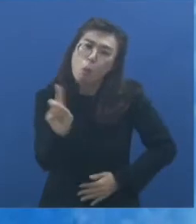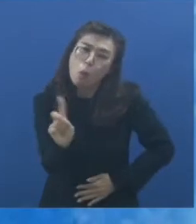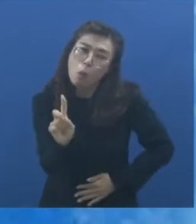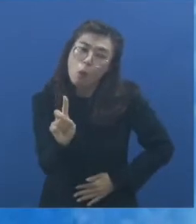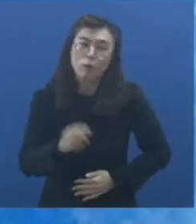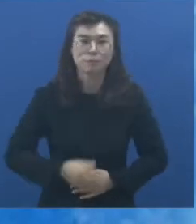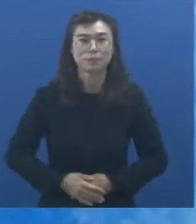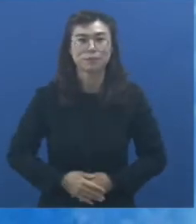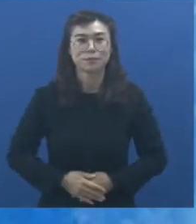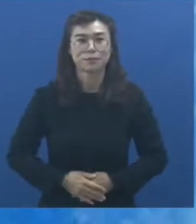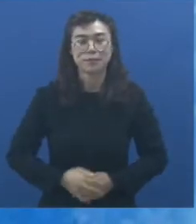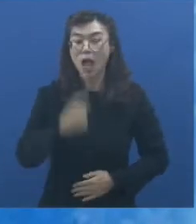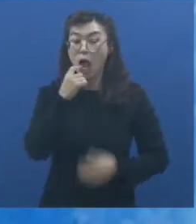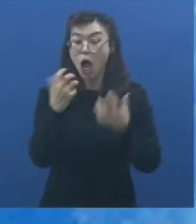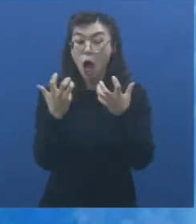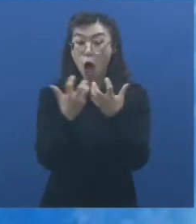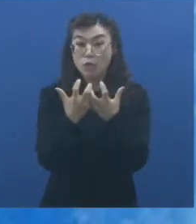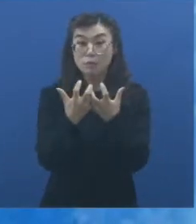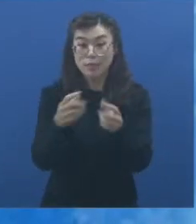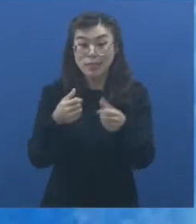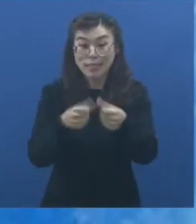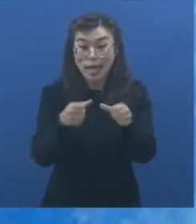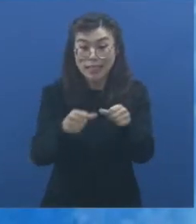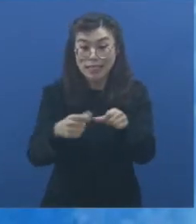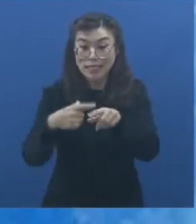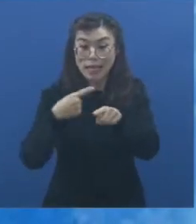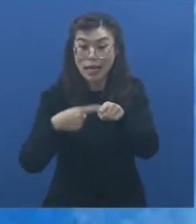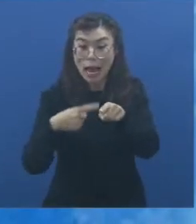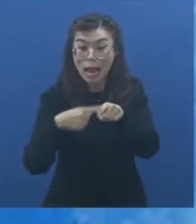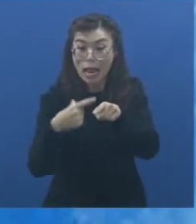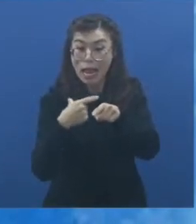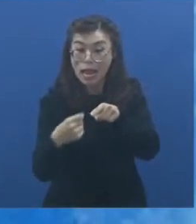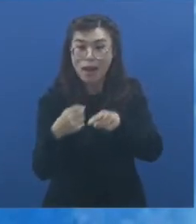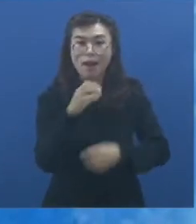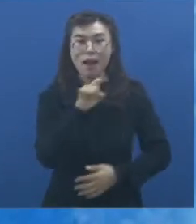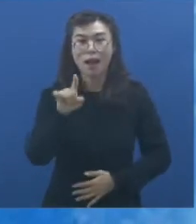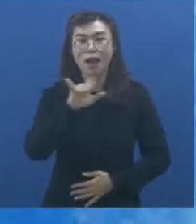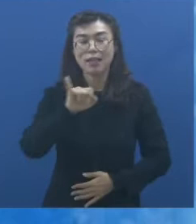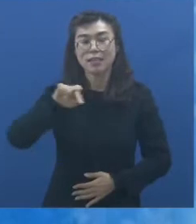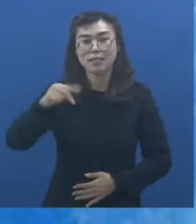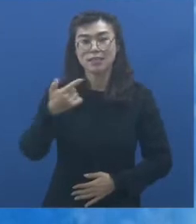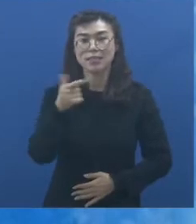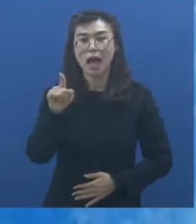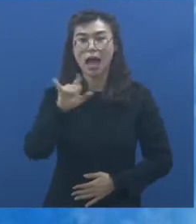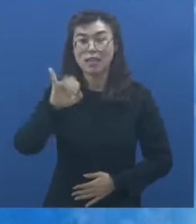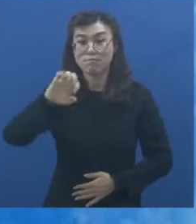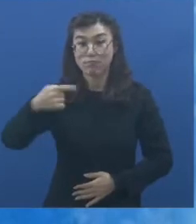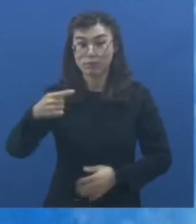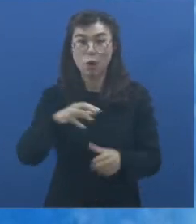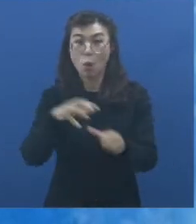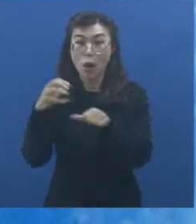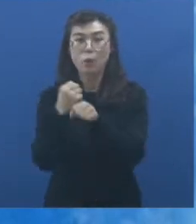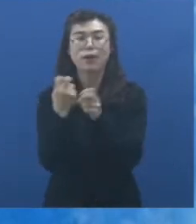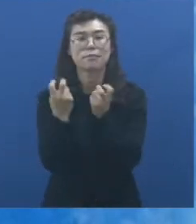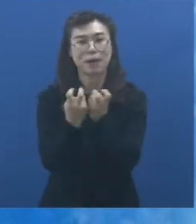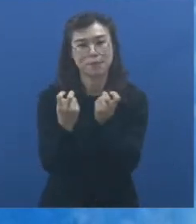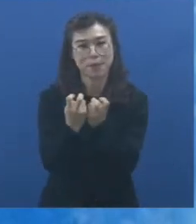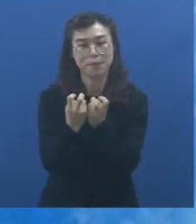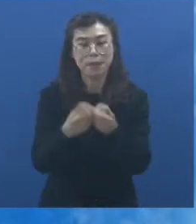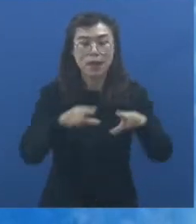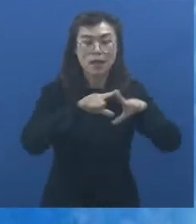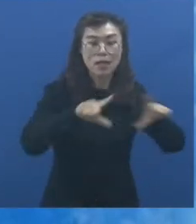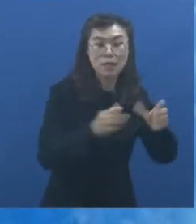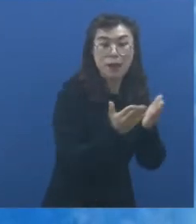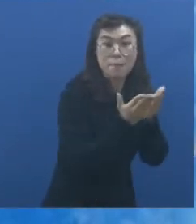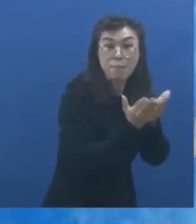i 스나이퍼 라는 어서 성기를 이용하는 건데 저역을 한번 봅시다 여러분들 일반 배하고 3 빙 서는 대한